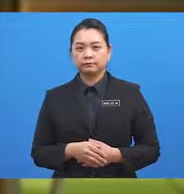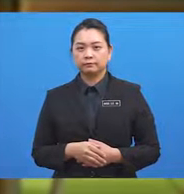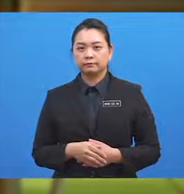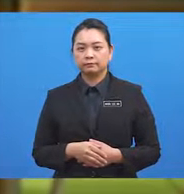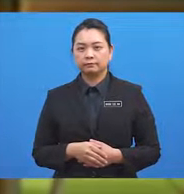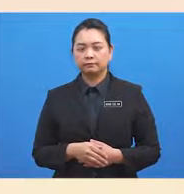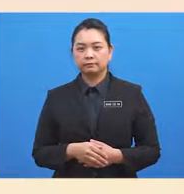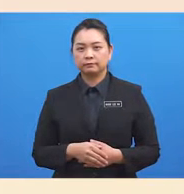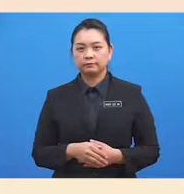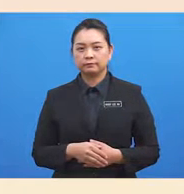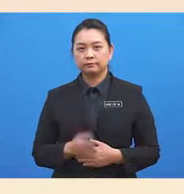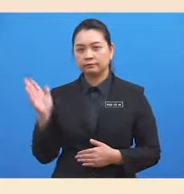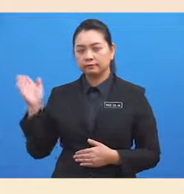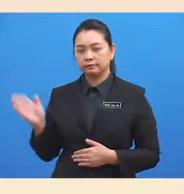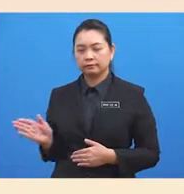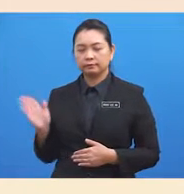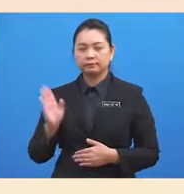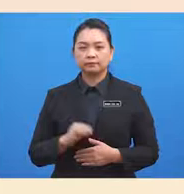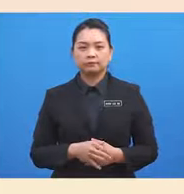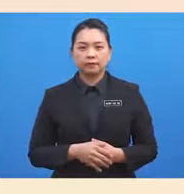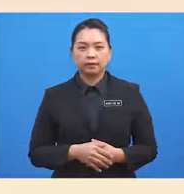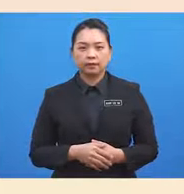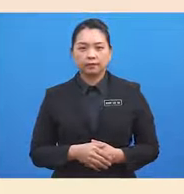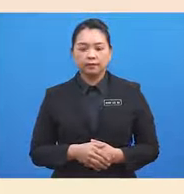seterusnya, iaitu faktor ekonomi.